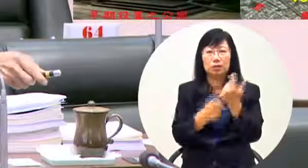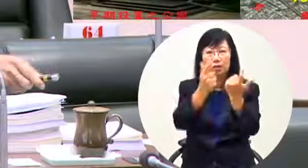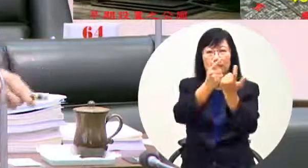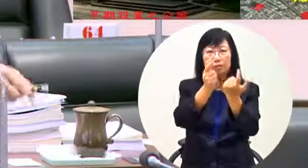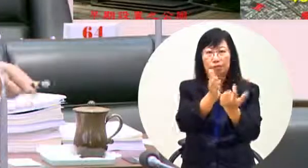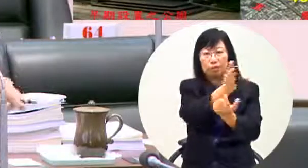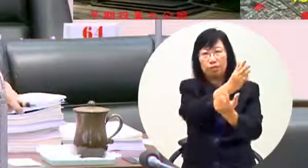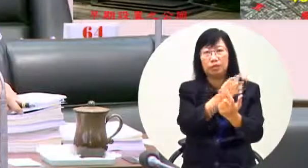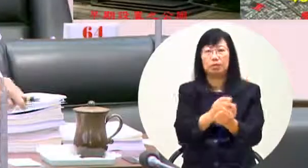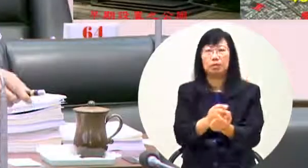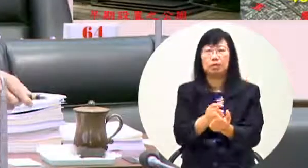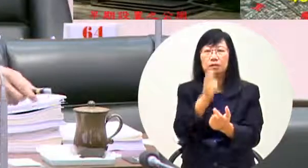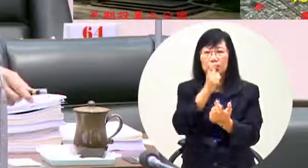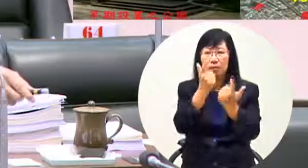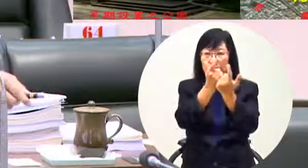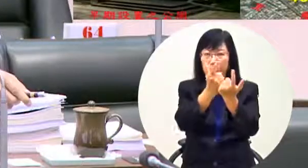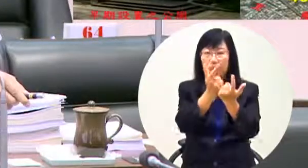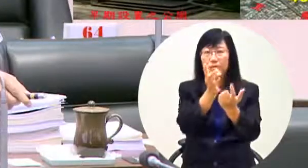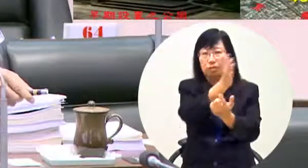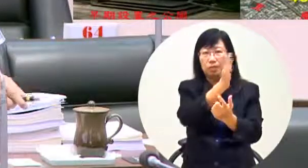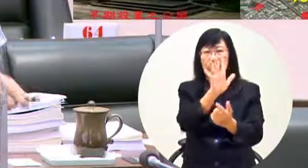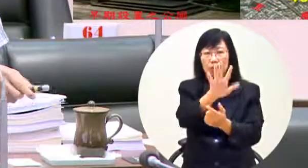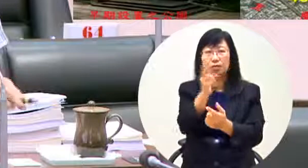个，啊南侧